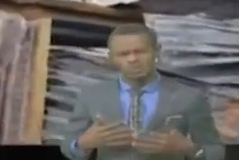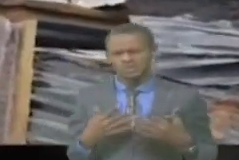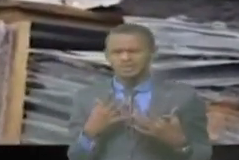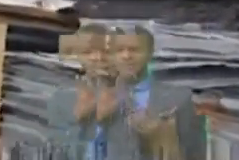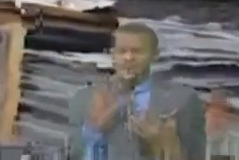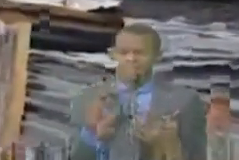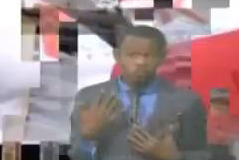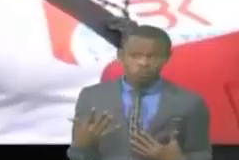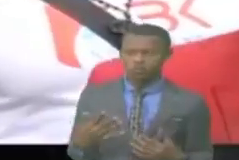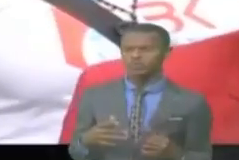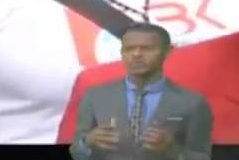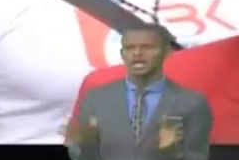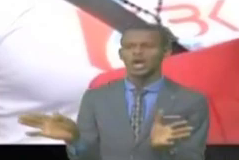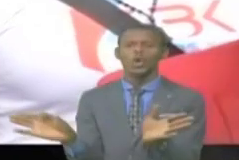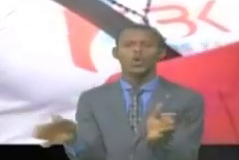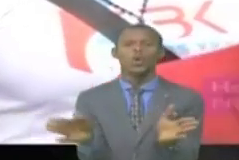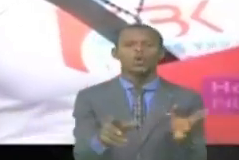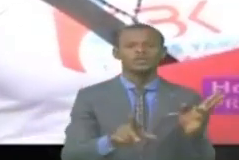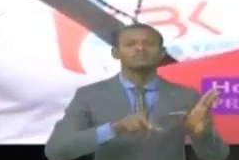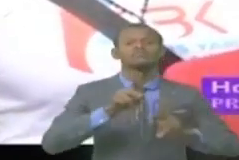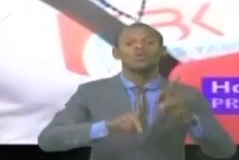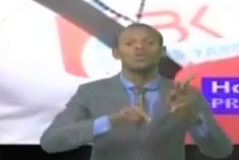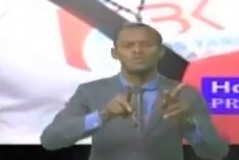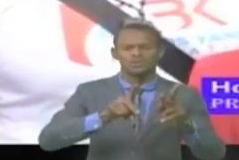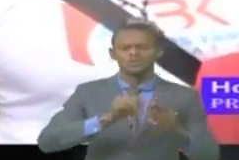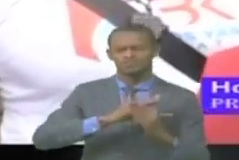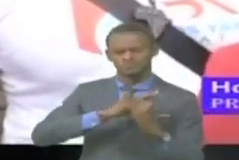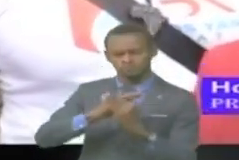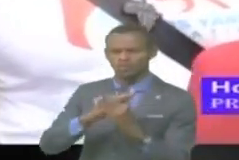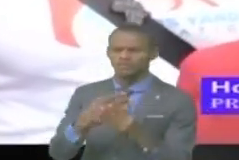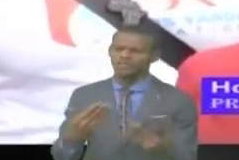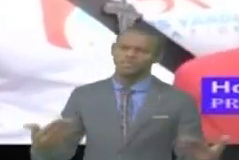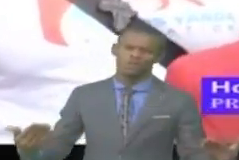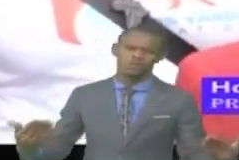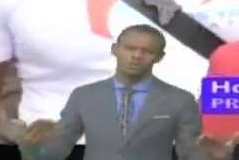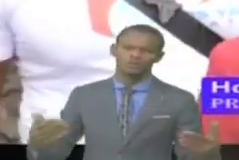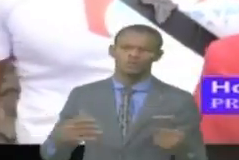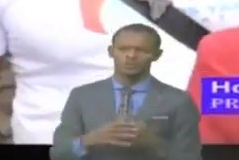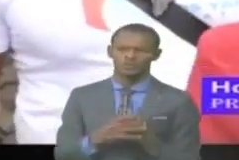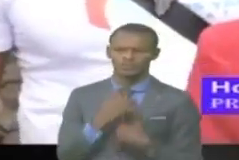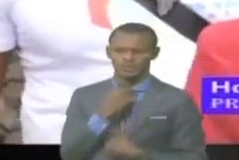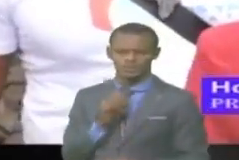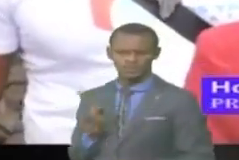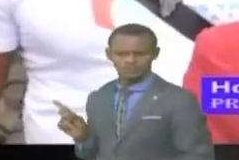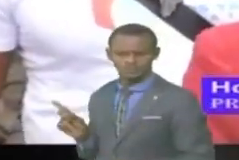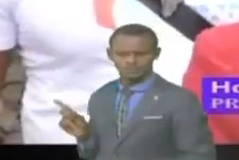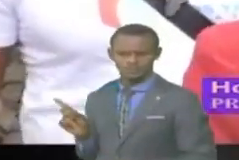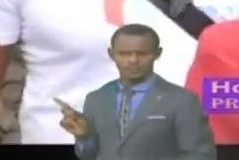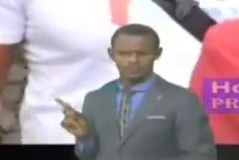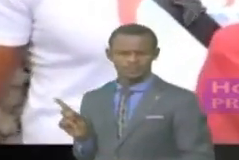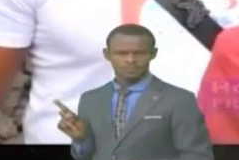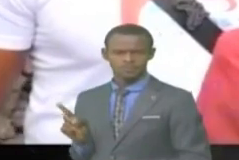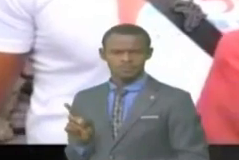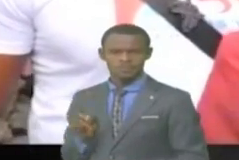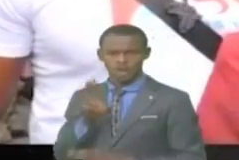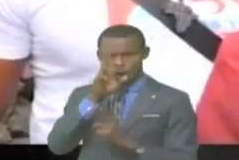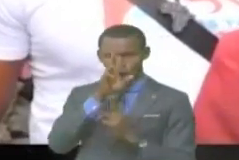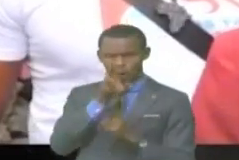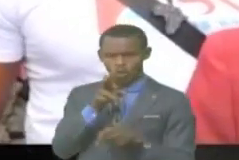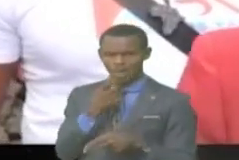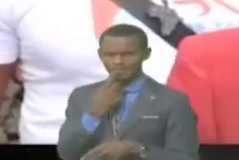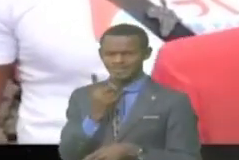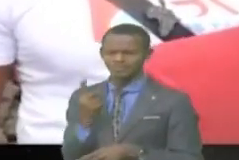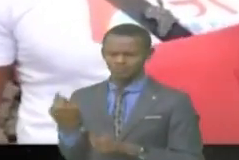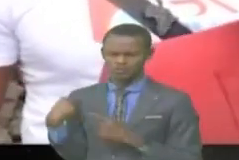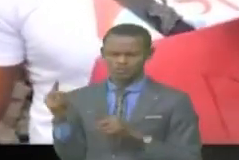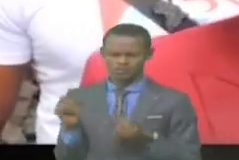ses biens. Je suis en train de répondre à l'appel du grand chef de l'État, son Excellence M. Félix Antoine Tshisekedi Tshilombo,